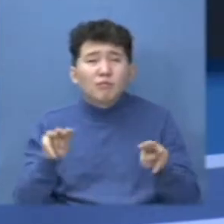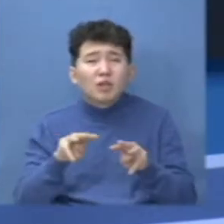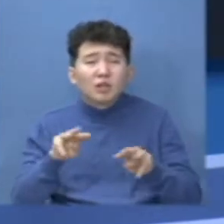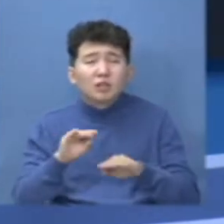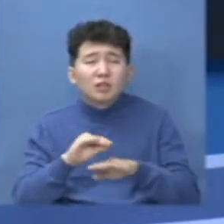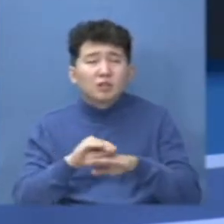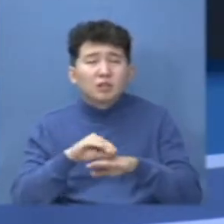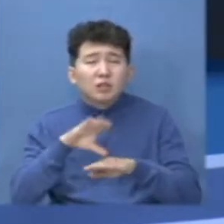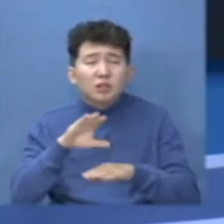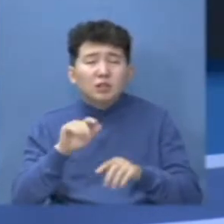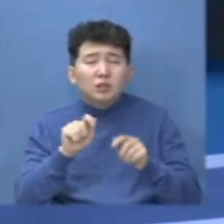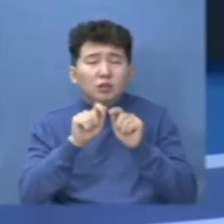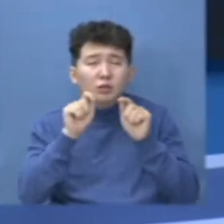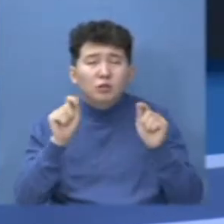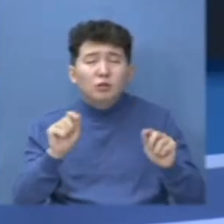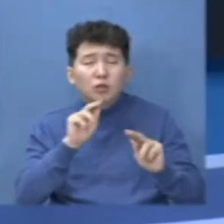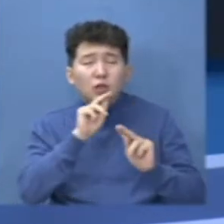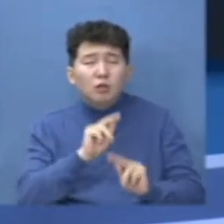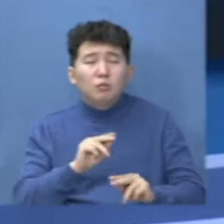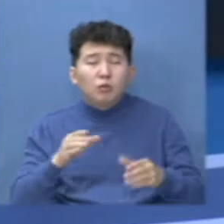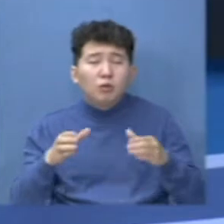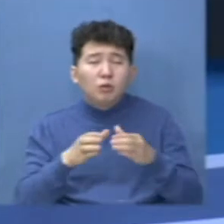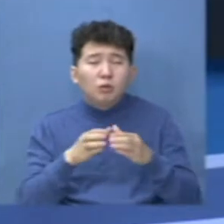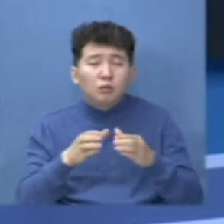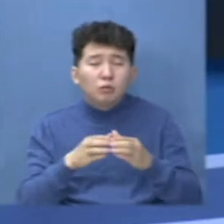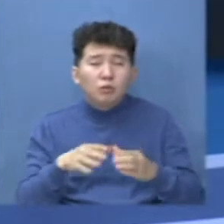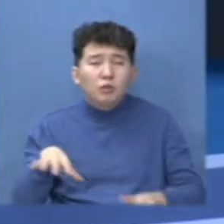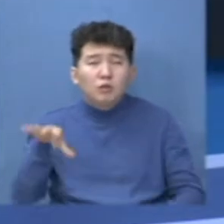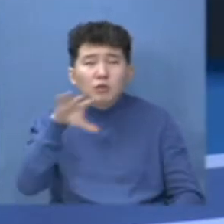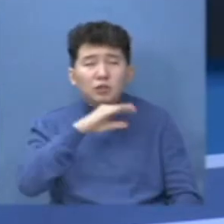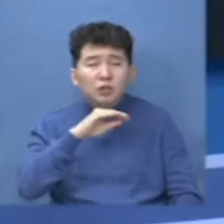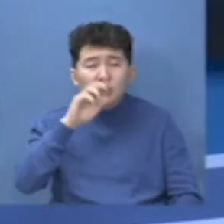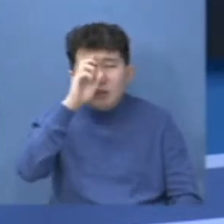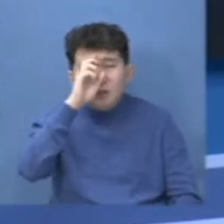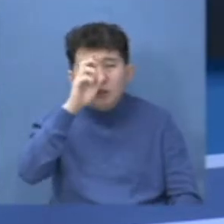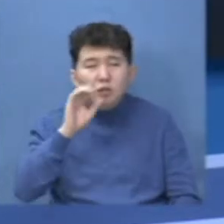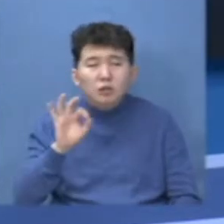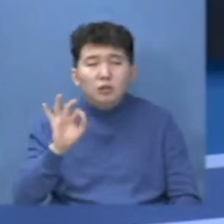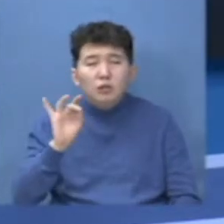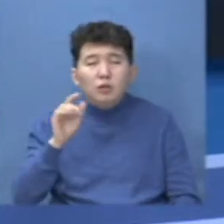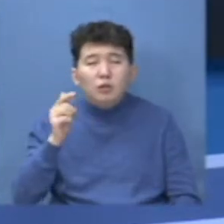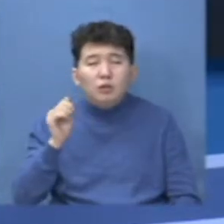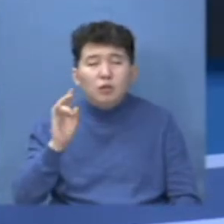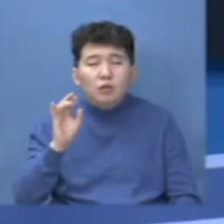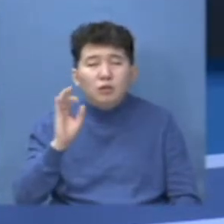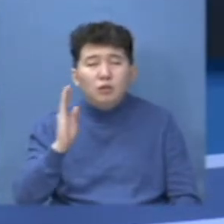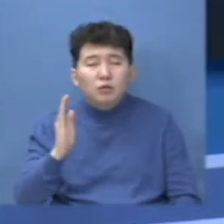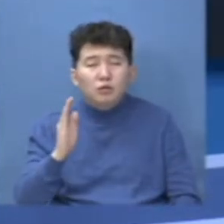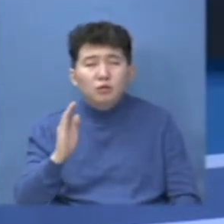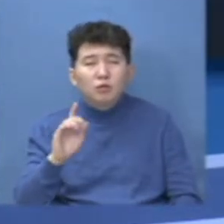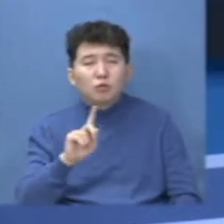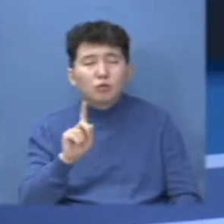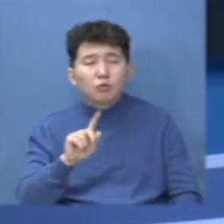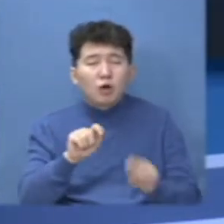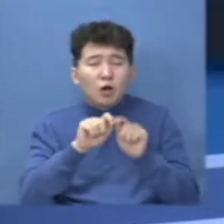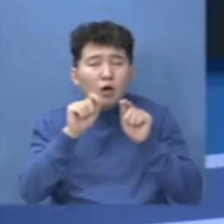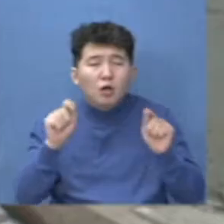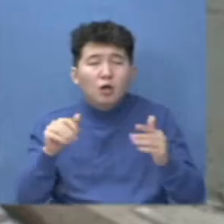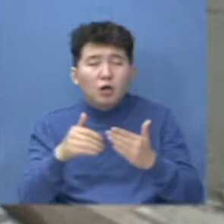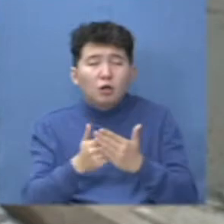создано Рабочая группа где принимают участие представители всех государственных органов для разработки новой модели закона